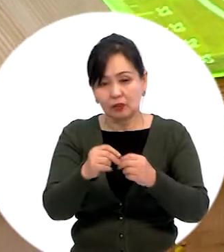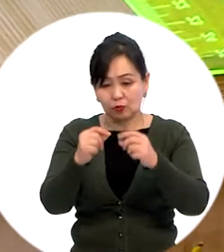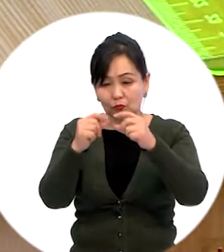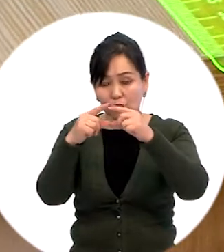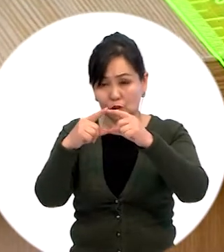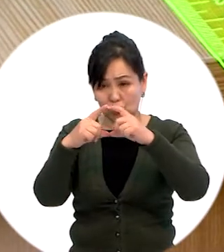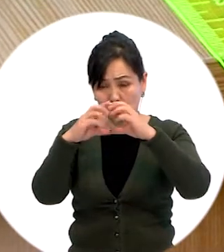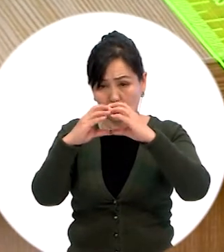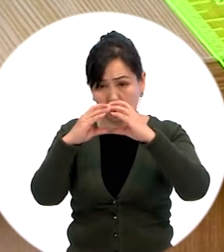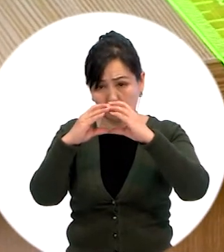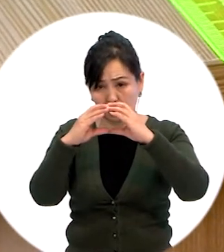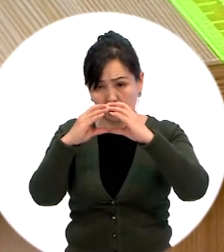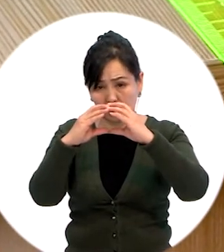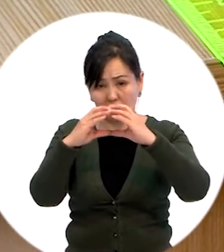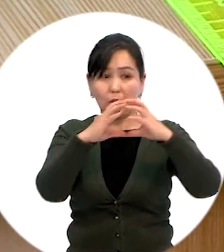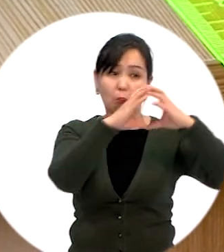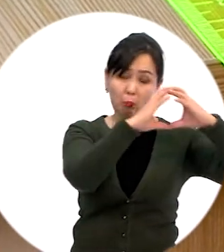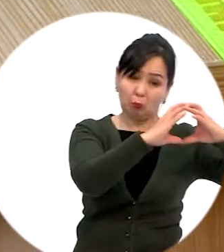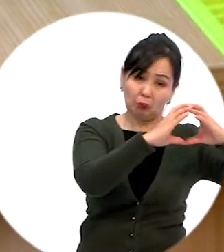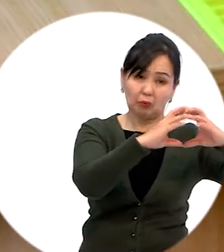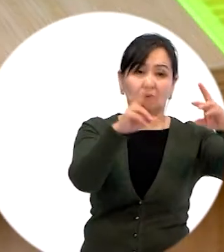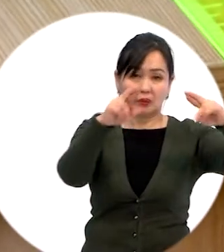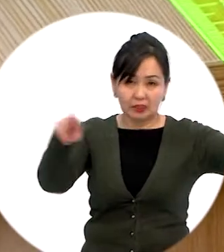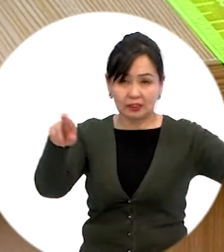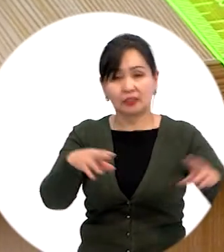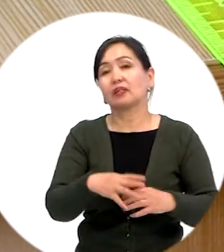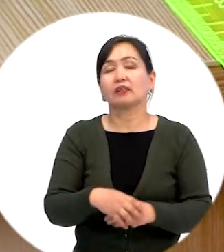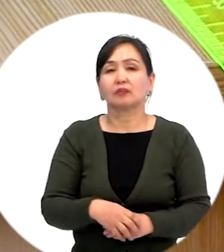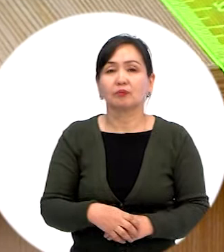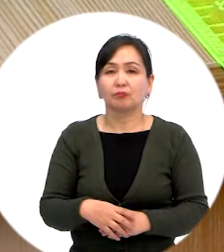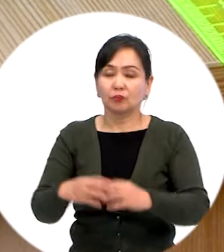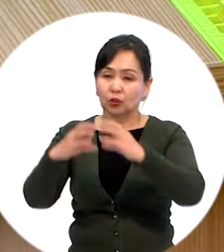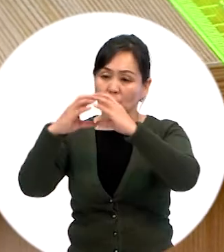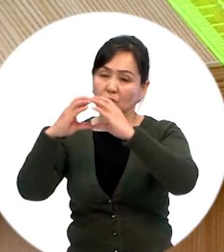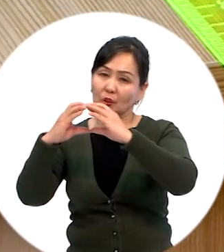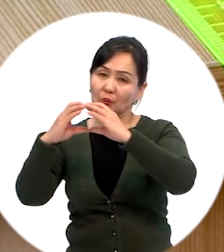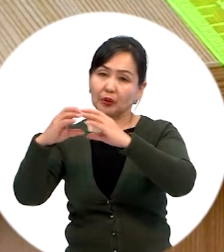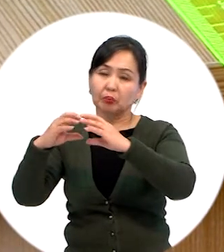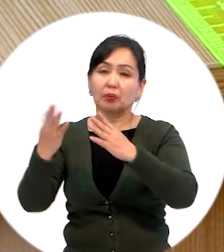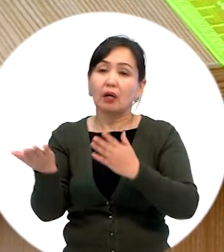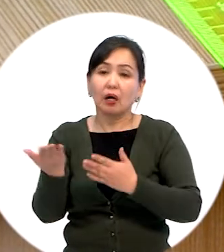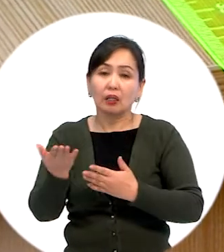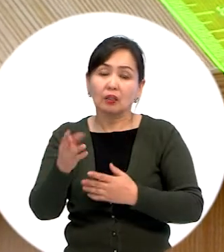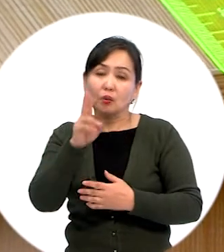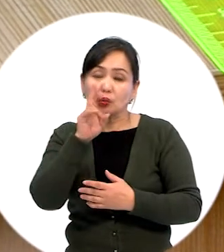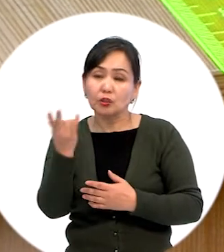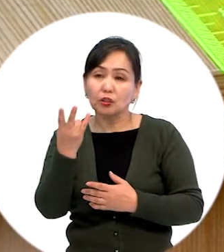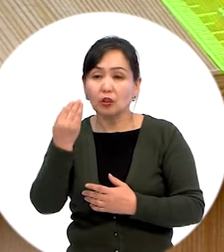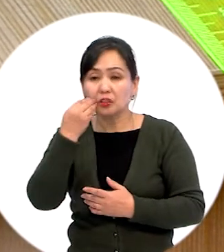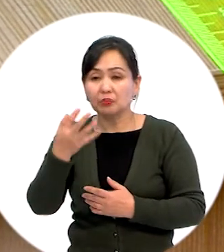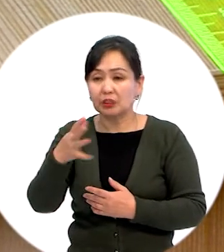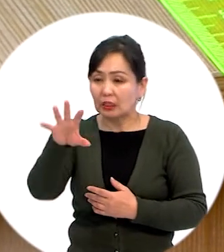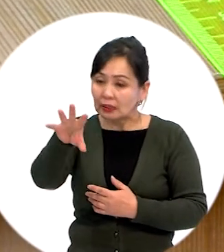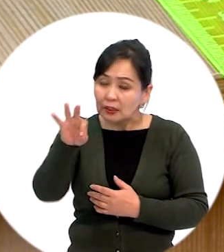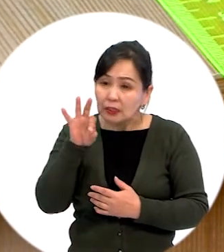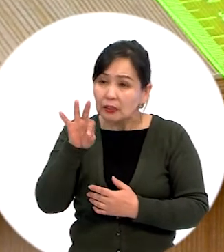За зөвөн хэлбэртэй, бөөрөнхий хэлбэртэй гэж ангилъя шүү. За эндээс зөвөн хэлбэртэй хүнсний